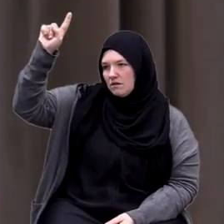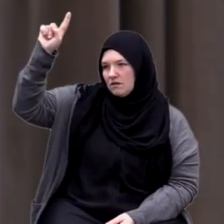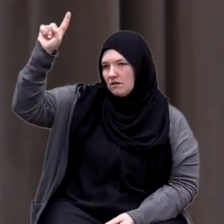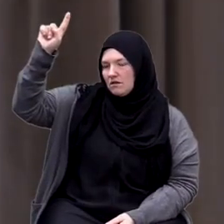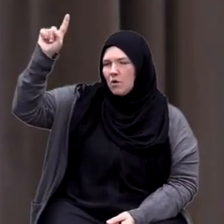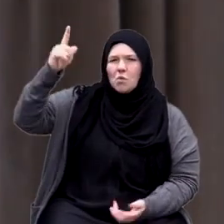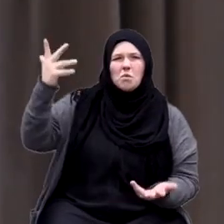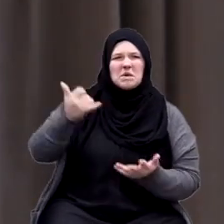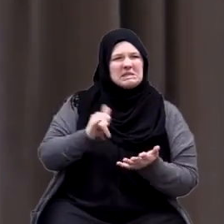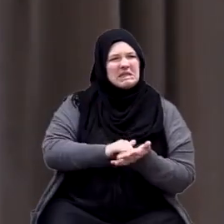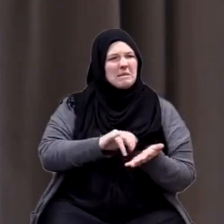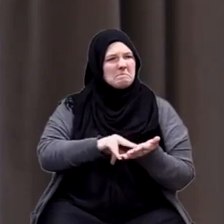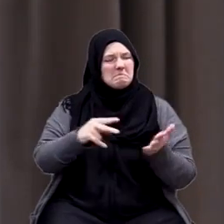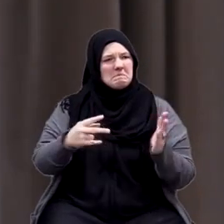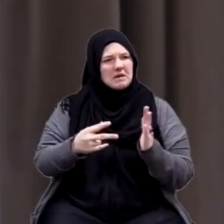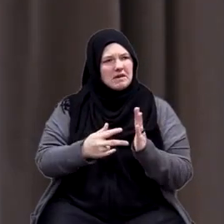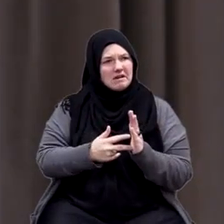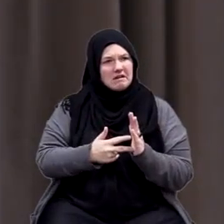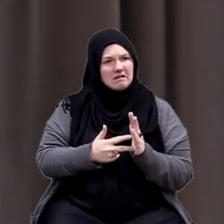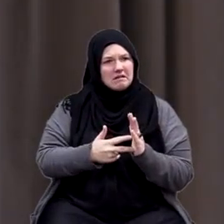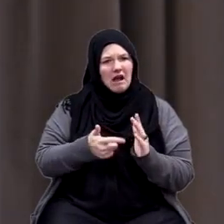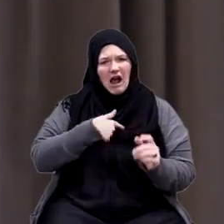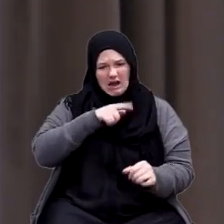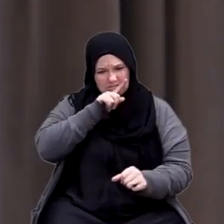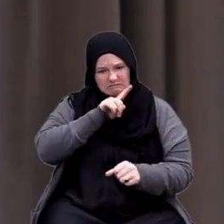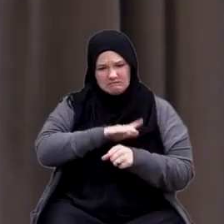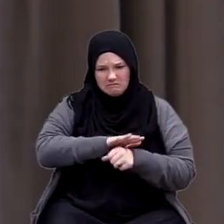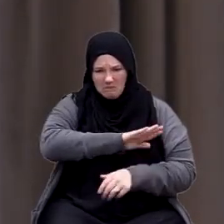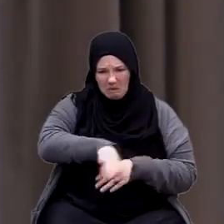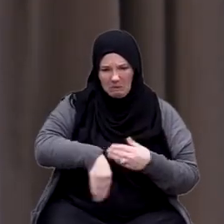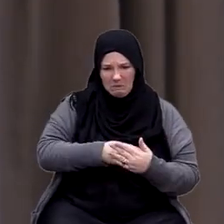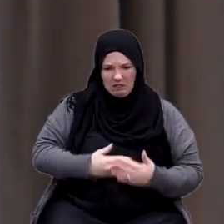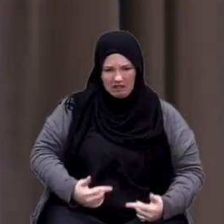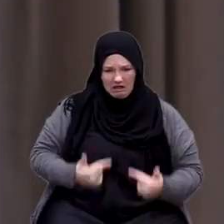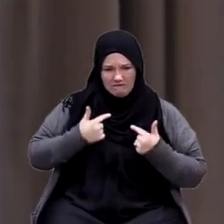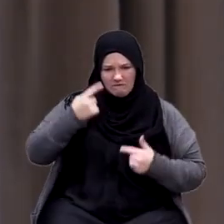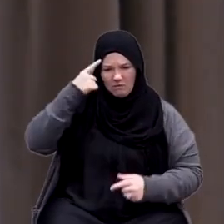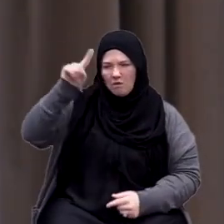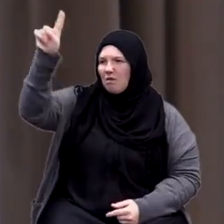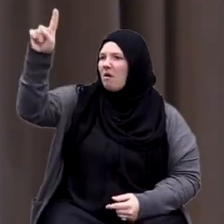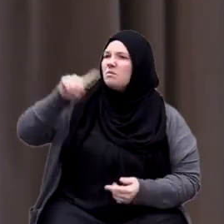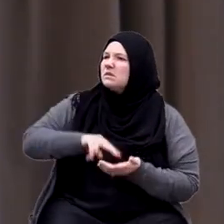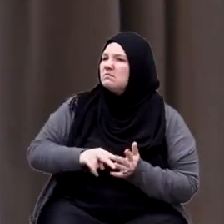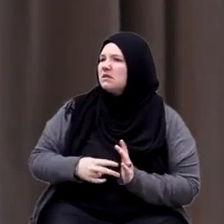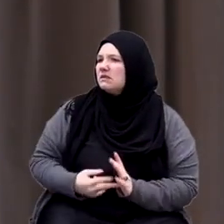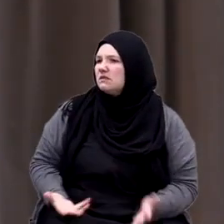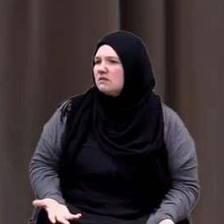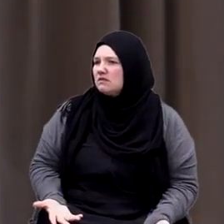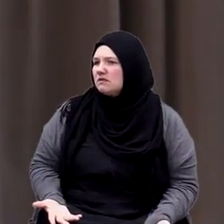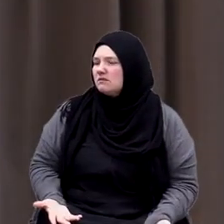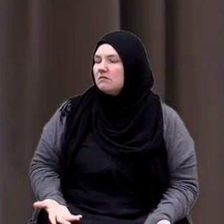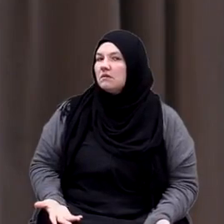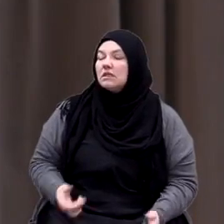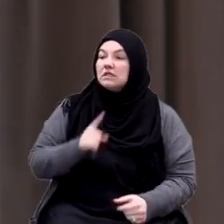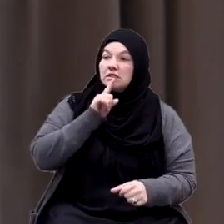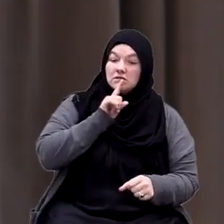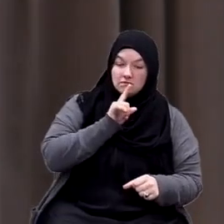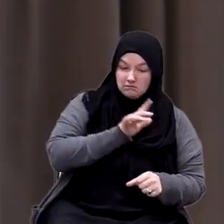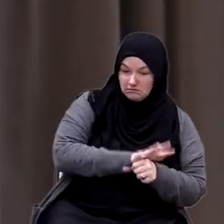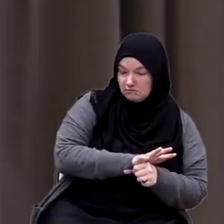وَمَمَاتِ. What does it mean that I dedicate my life to Allah? Dedicate